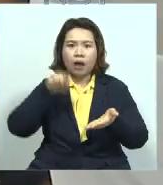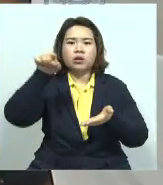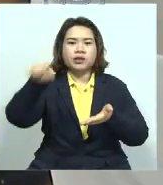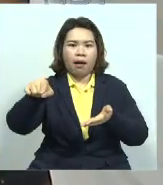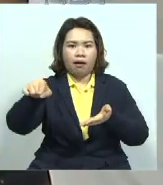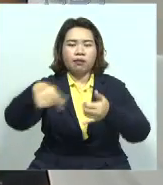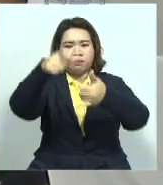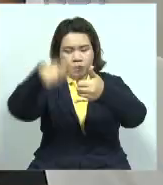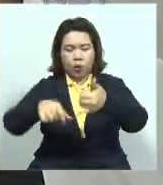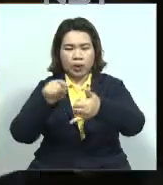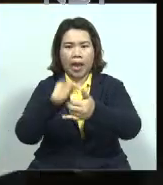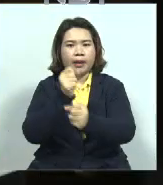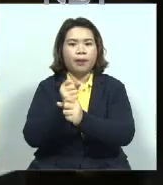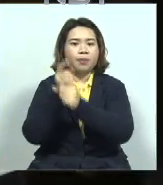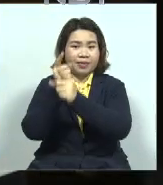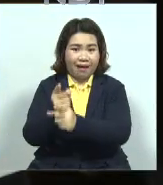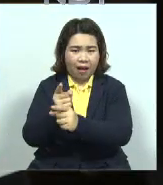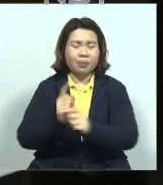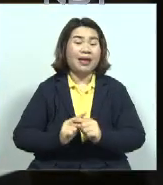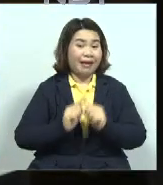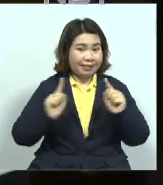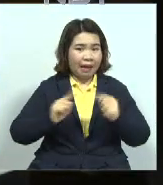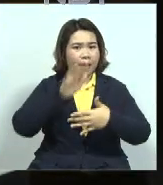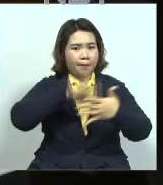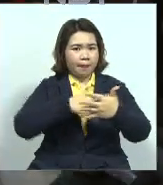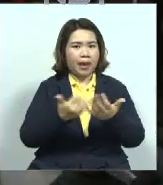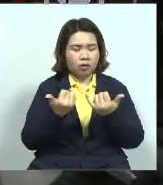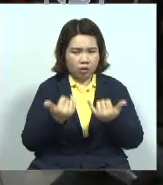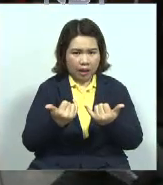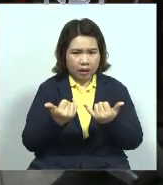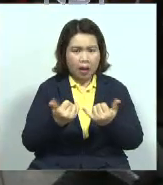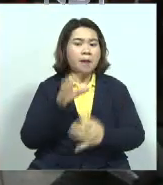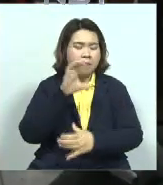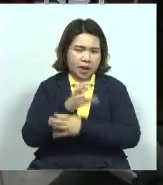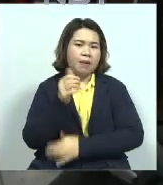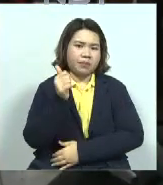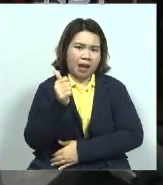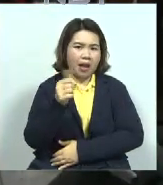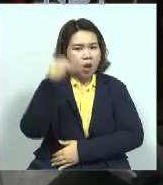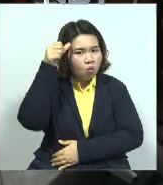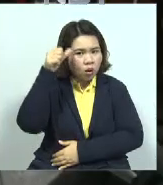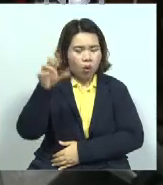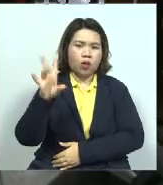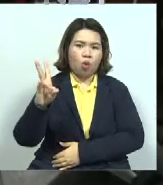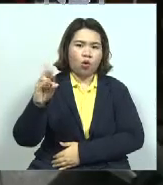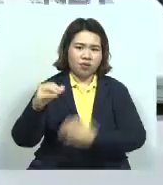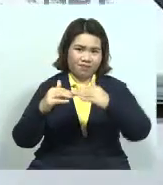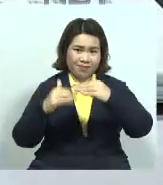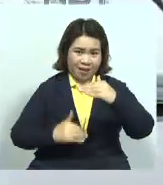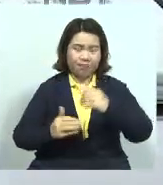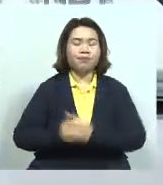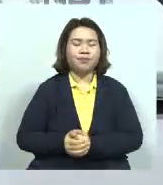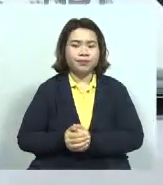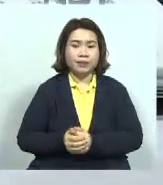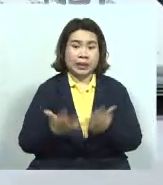ที่เกี่ยวข้องให้ปฏิบัติแต่มาตรการดังกล่าวให้มีผลใช้บังคับได้ไม่เกิน60 วันค่ะขณะที่นายเจตโ